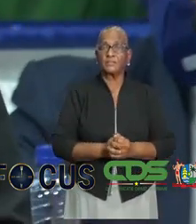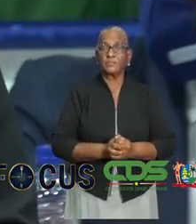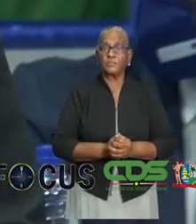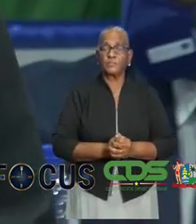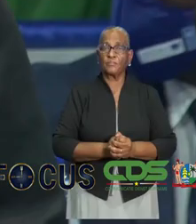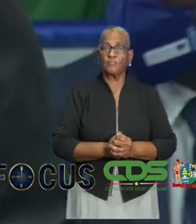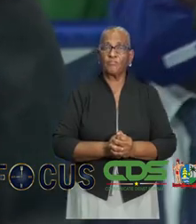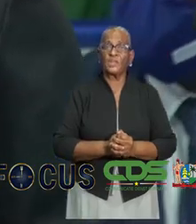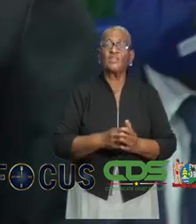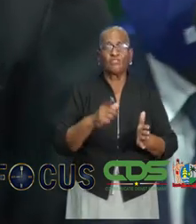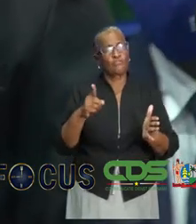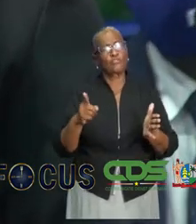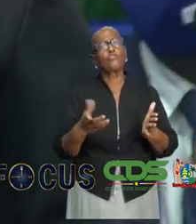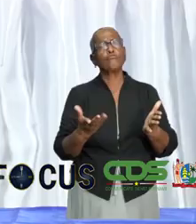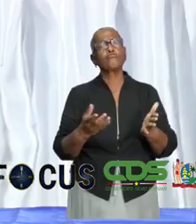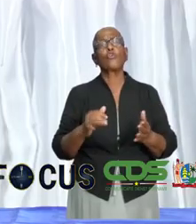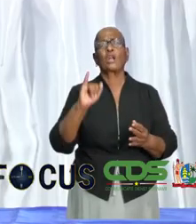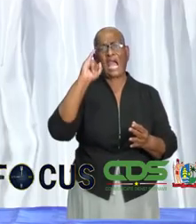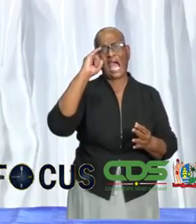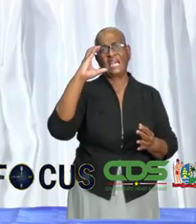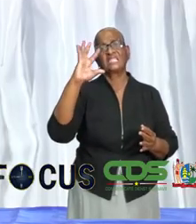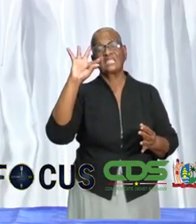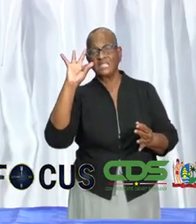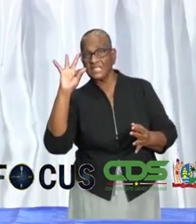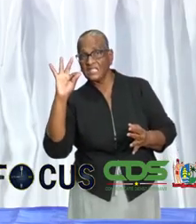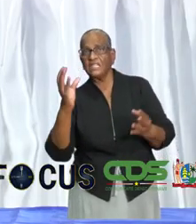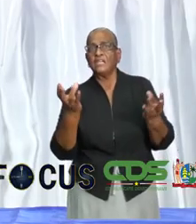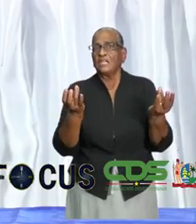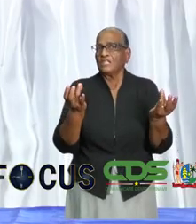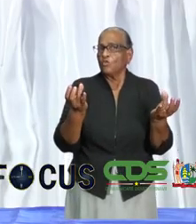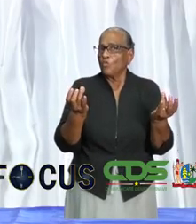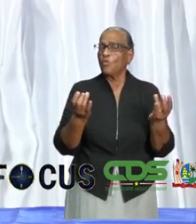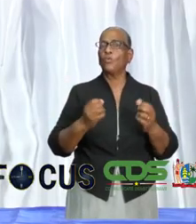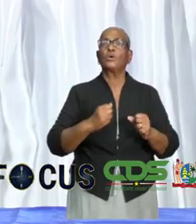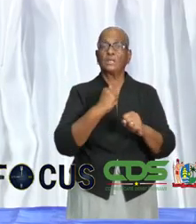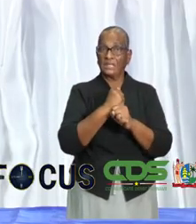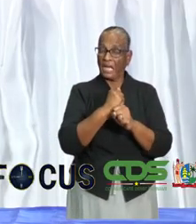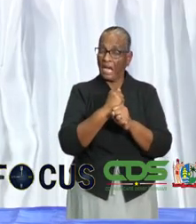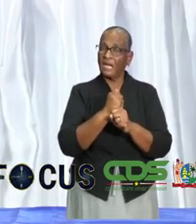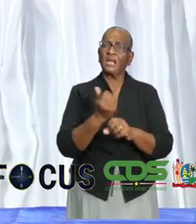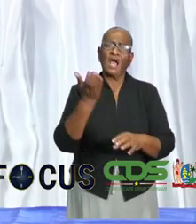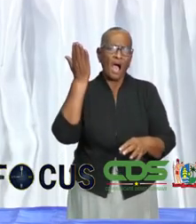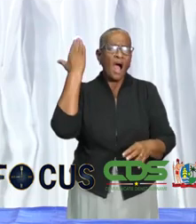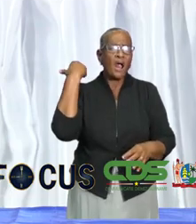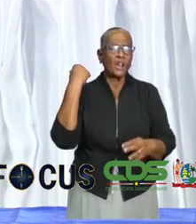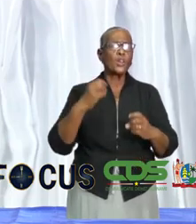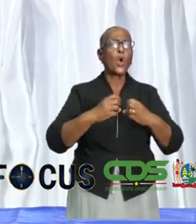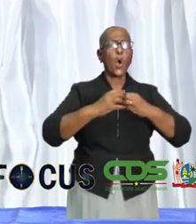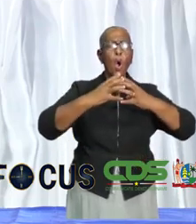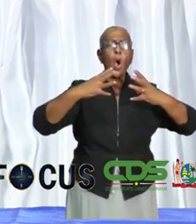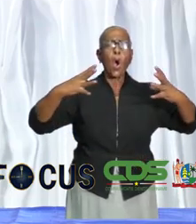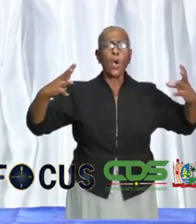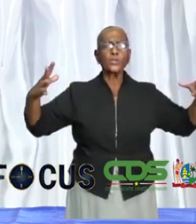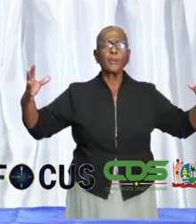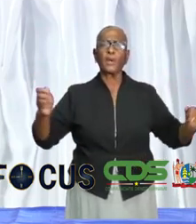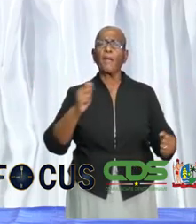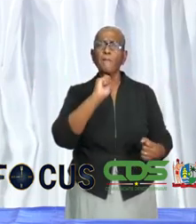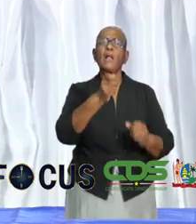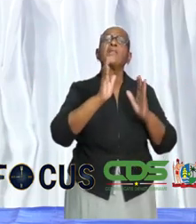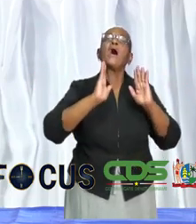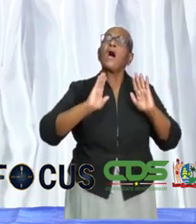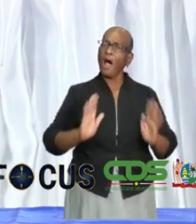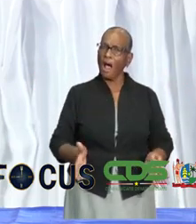e-education, free data voor studenten, geïntroduceerd, waar eerder al uitgebreid melding van is